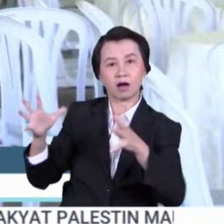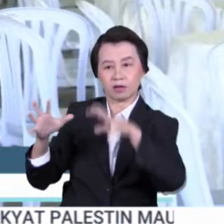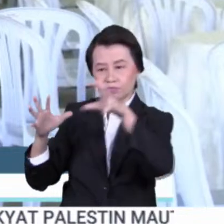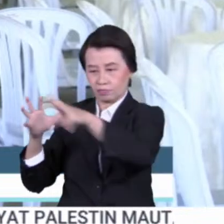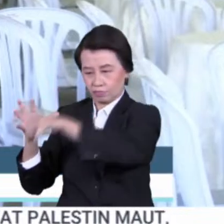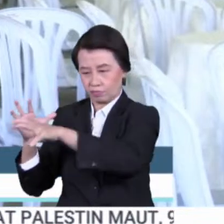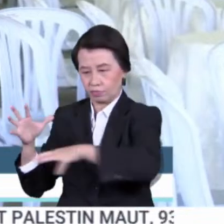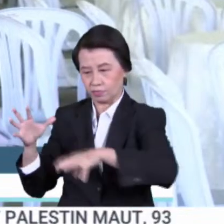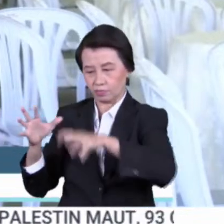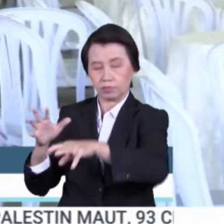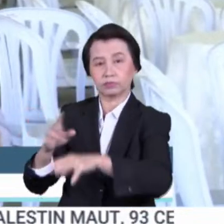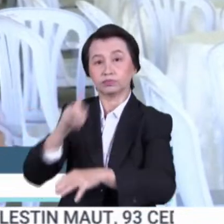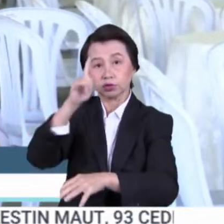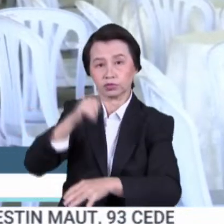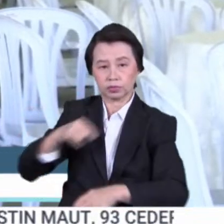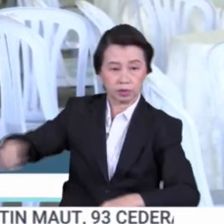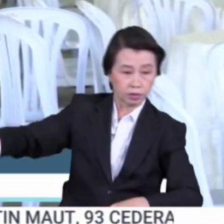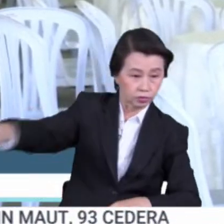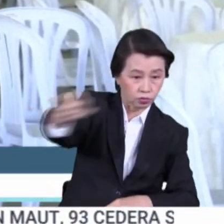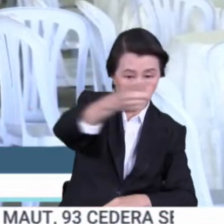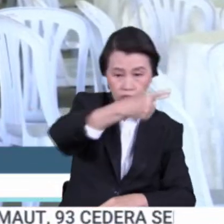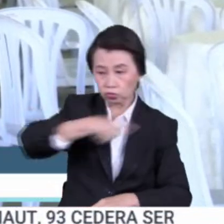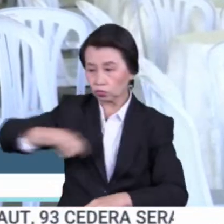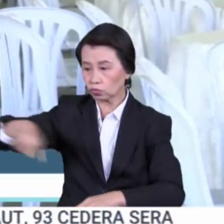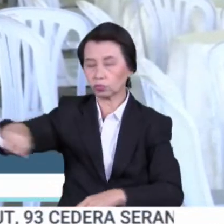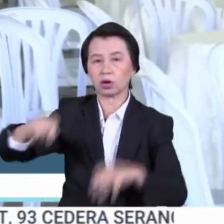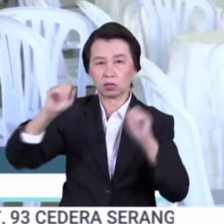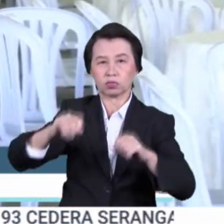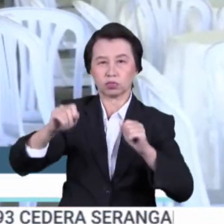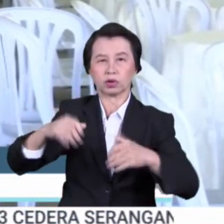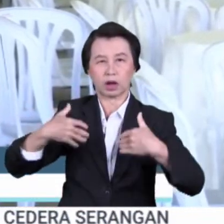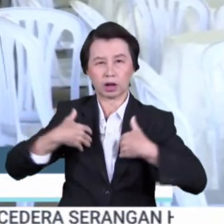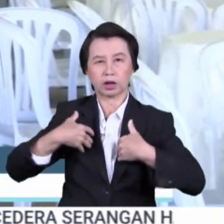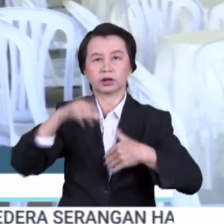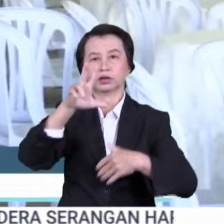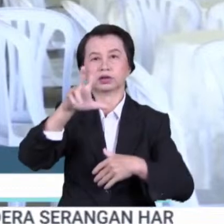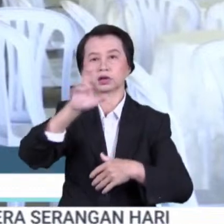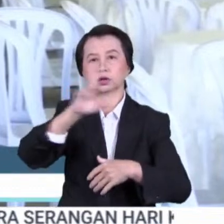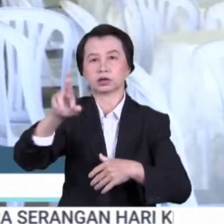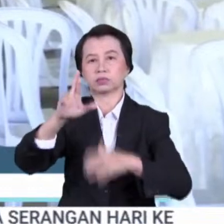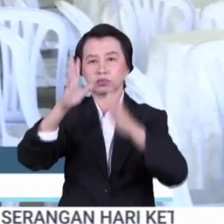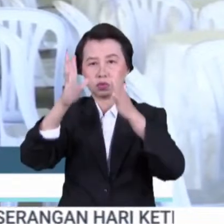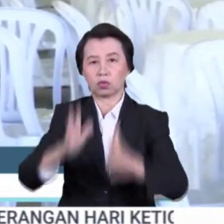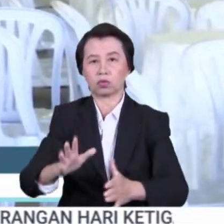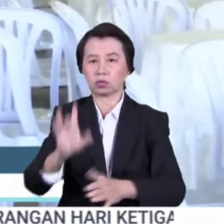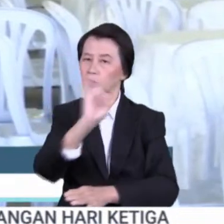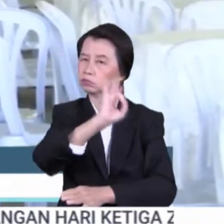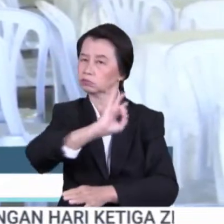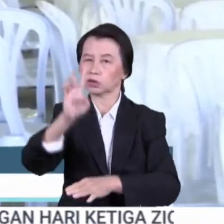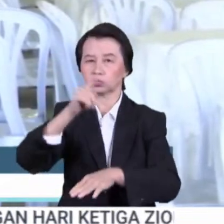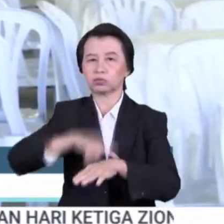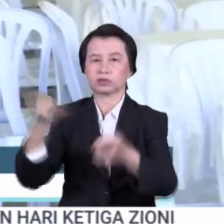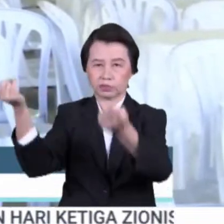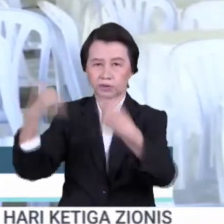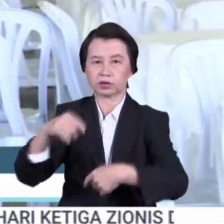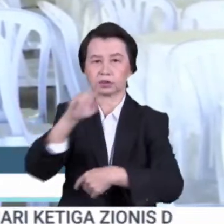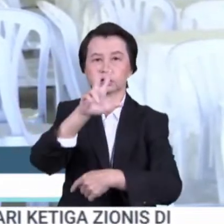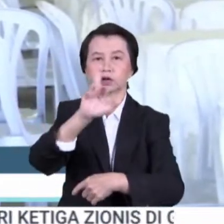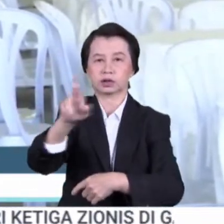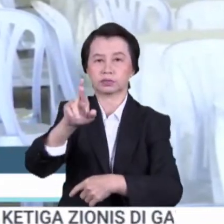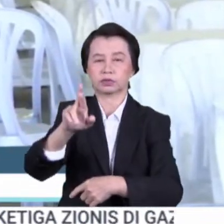yang pastinya, kesemua ini akan mampu menampung seramai 3,000 pengunjung dalam satu-satu masa. Jadi